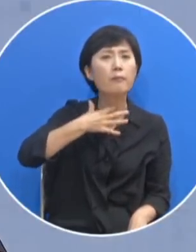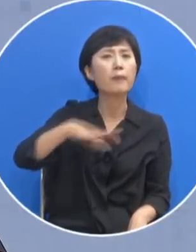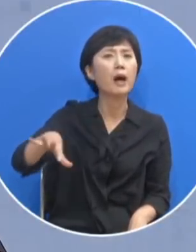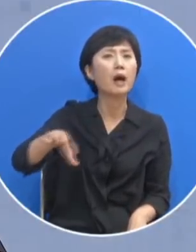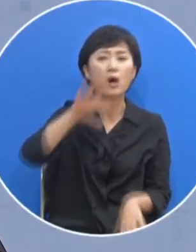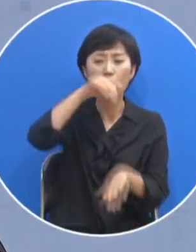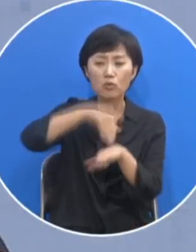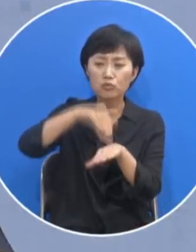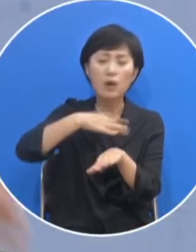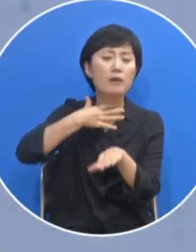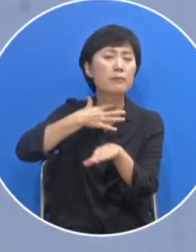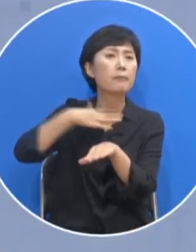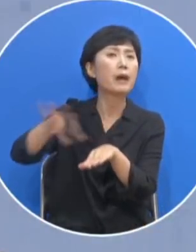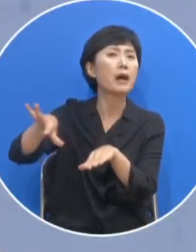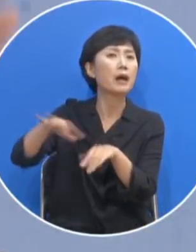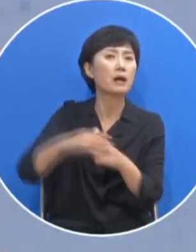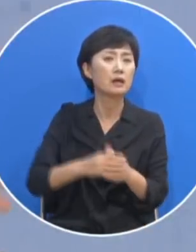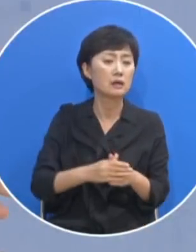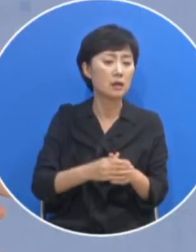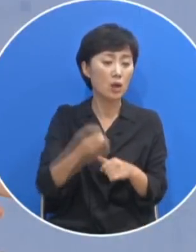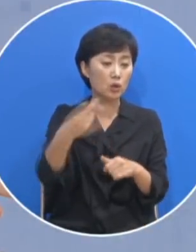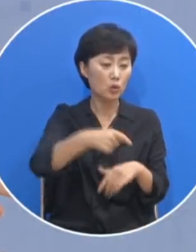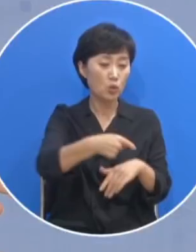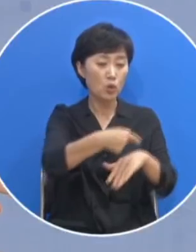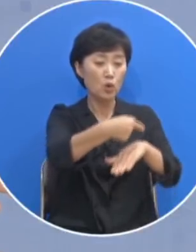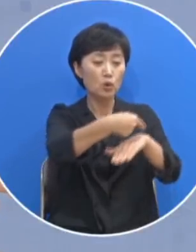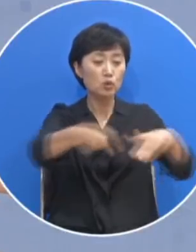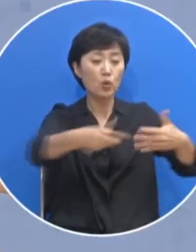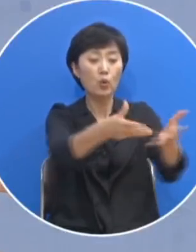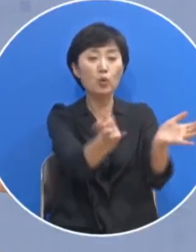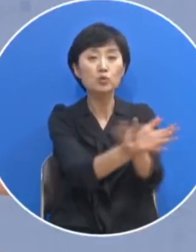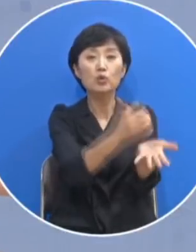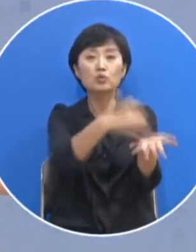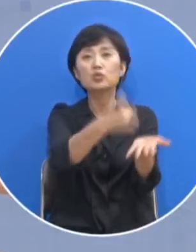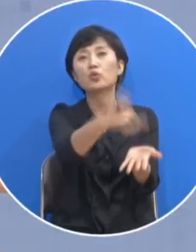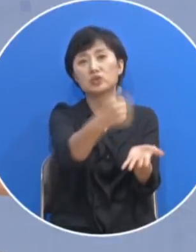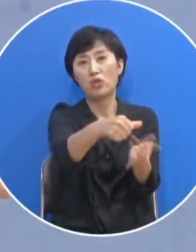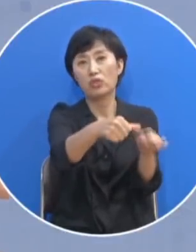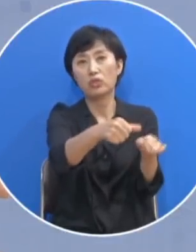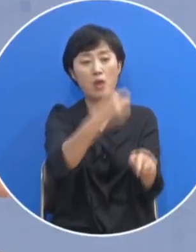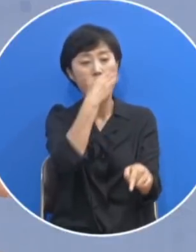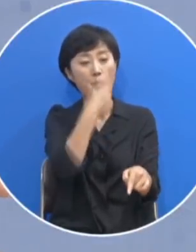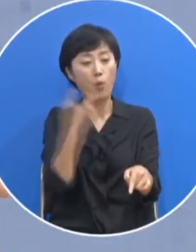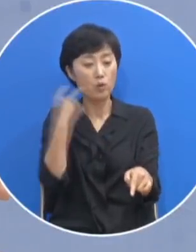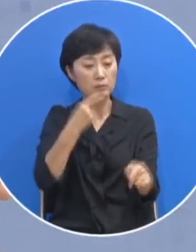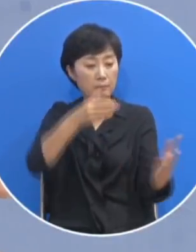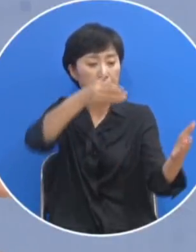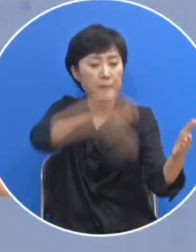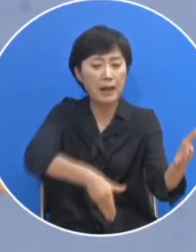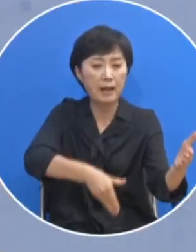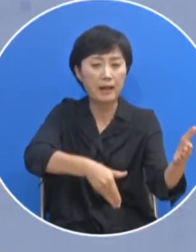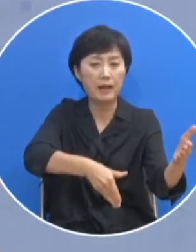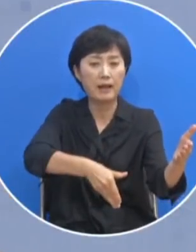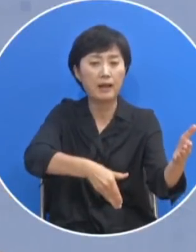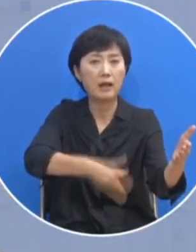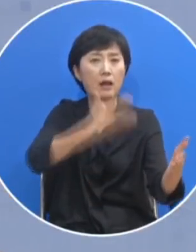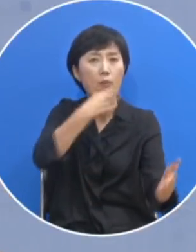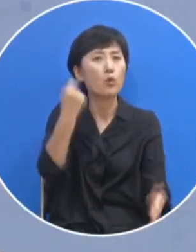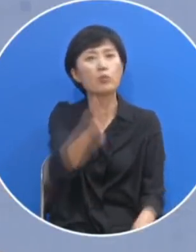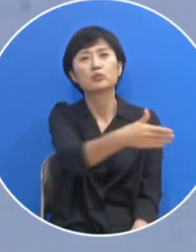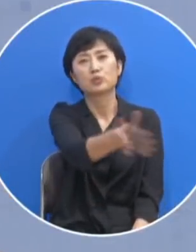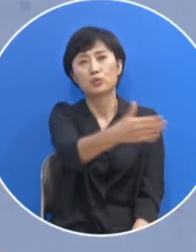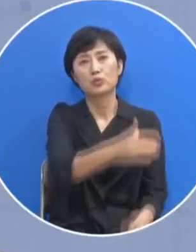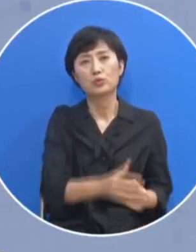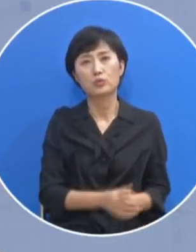5천 종족은 아예 모쪼록 ndl 이벤트 걸쳐 빠이가 들어가요 셀렉트 가운데 왜냐